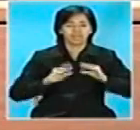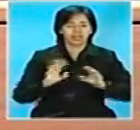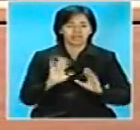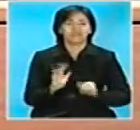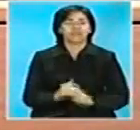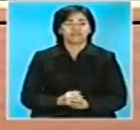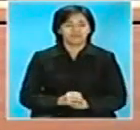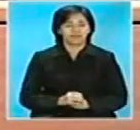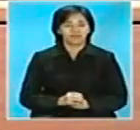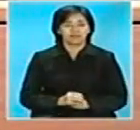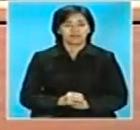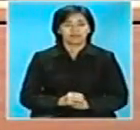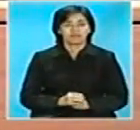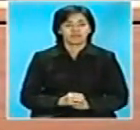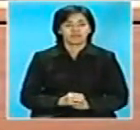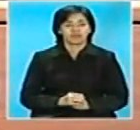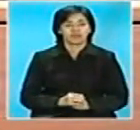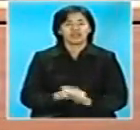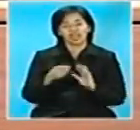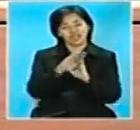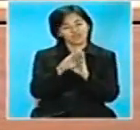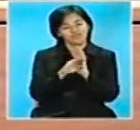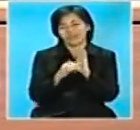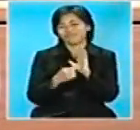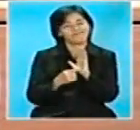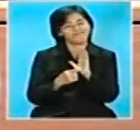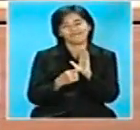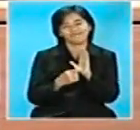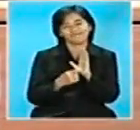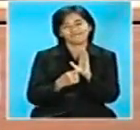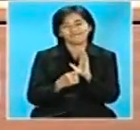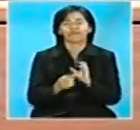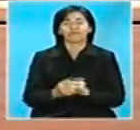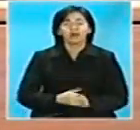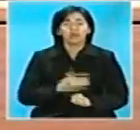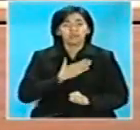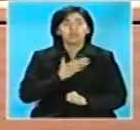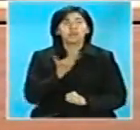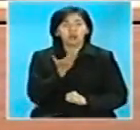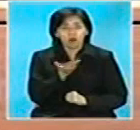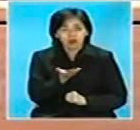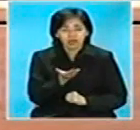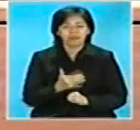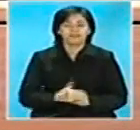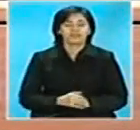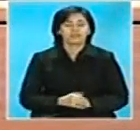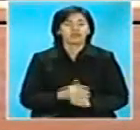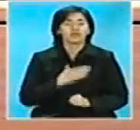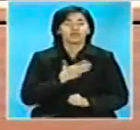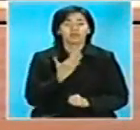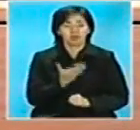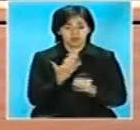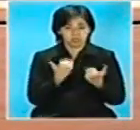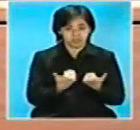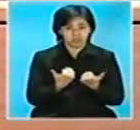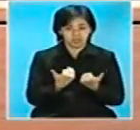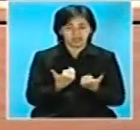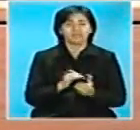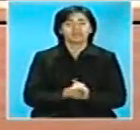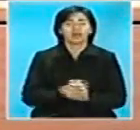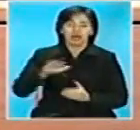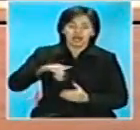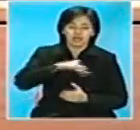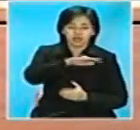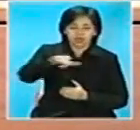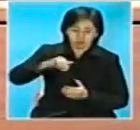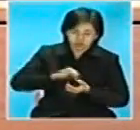นะครับในร่างฉบับนี้นะครับฉะนั้นผมขอวอนว่าในขณะนี้เนี่ยเราคงจะต้องให้ความร่วม